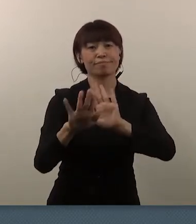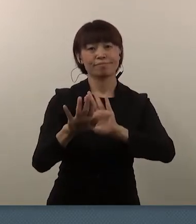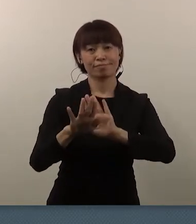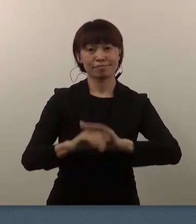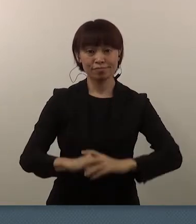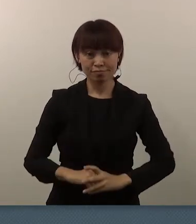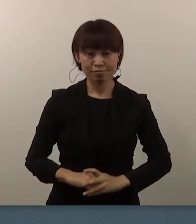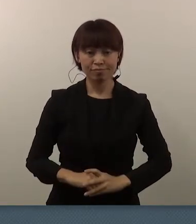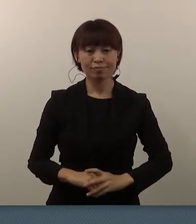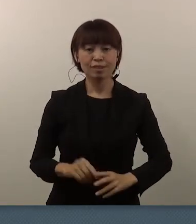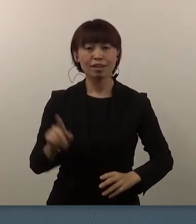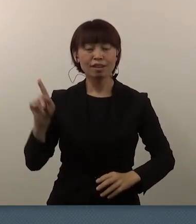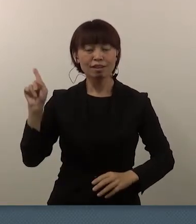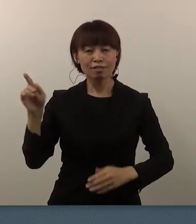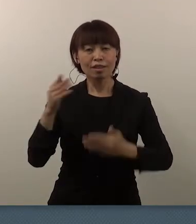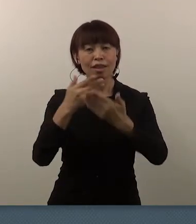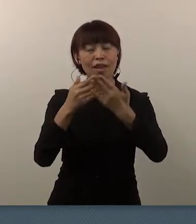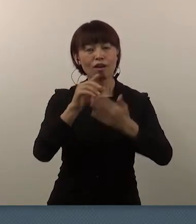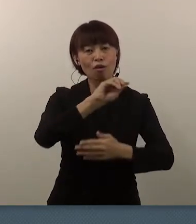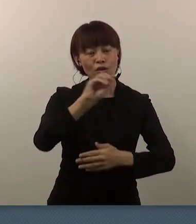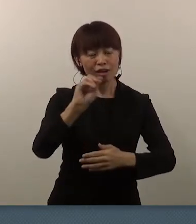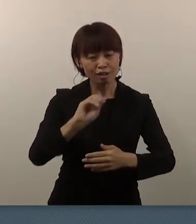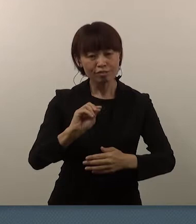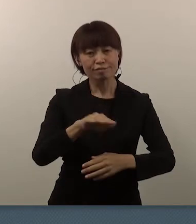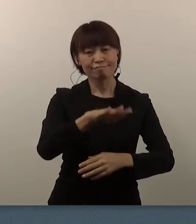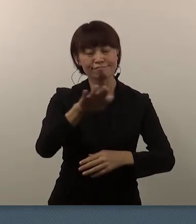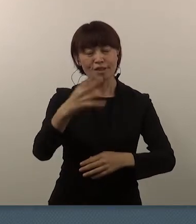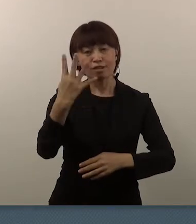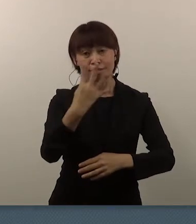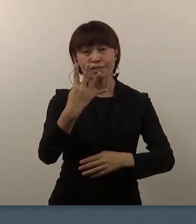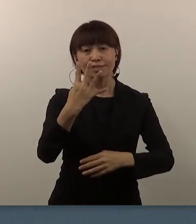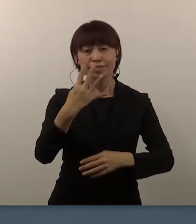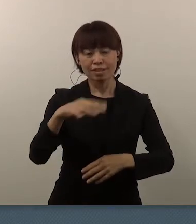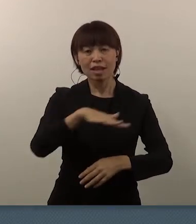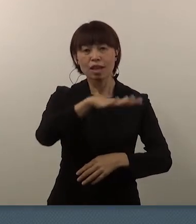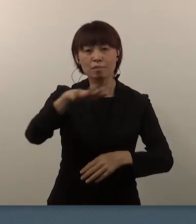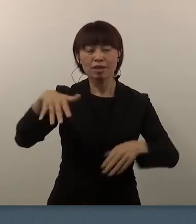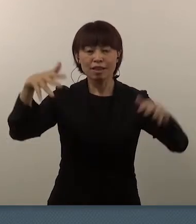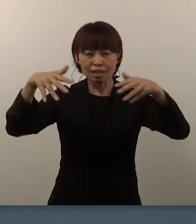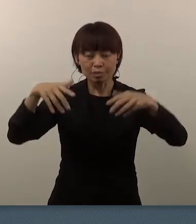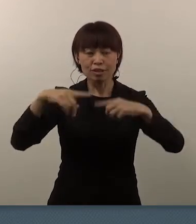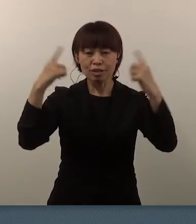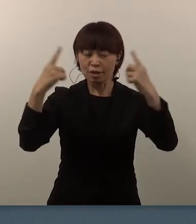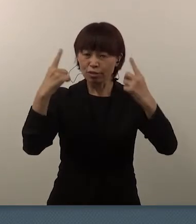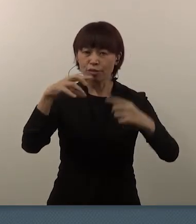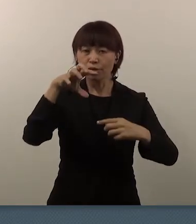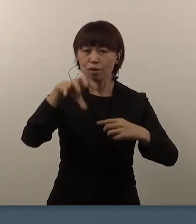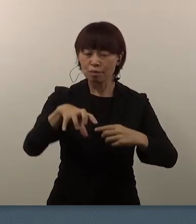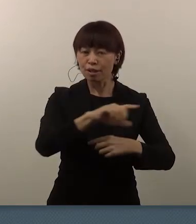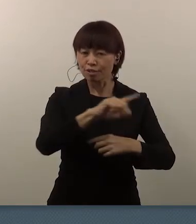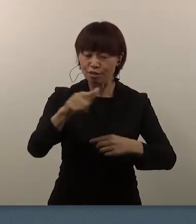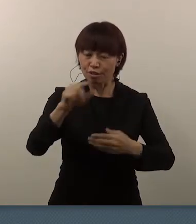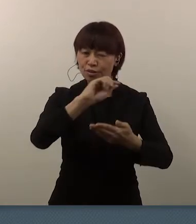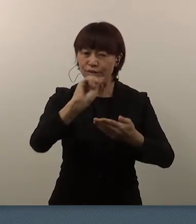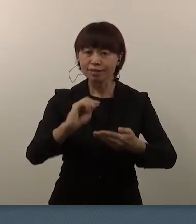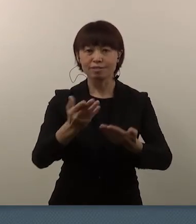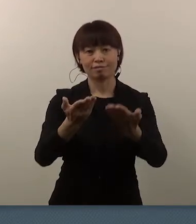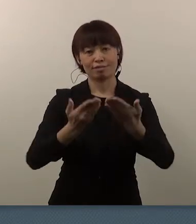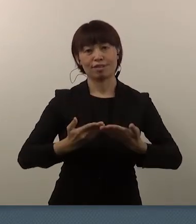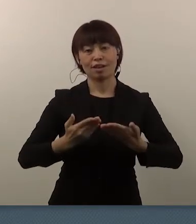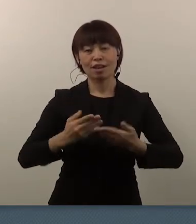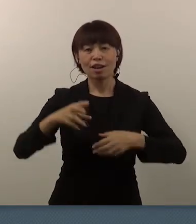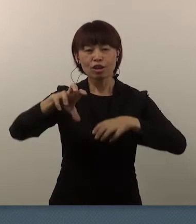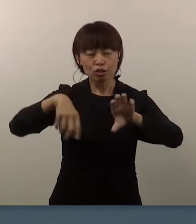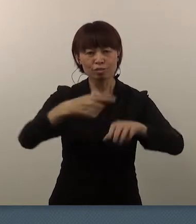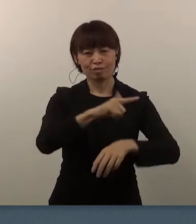この一つ一つの絵を描く人がね、みんな集まれのところでもいて、いろいろ描いてくれましたね。こういった動物の絵を描いてく